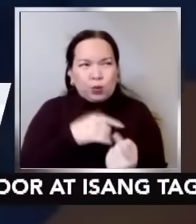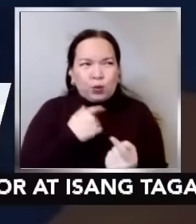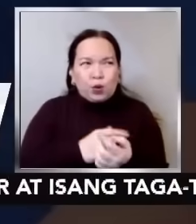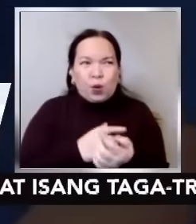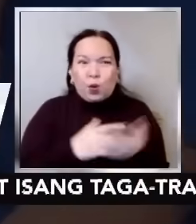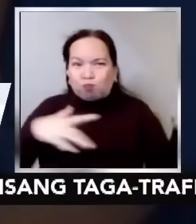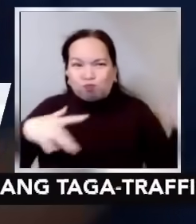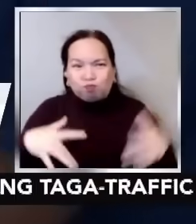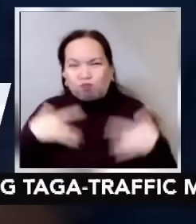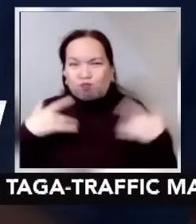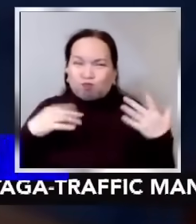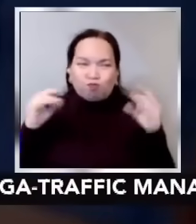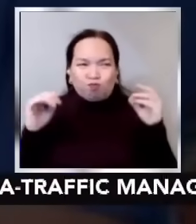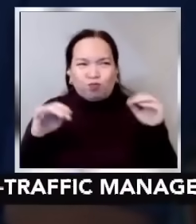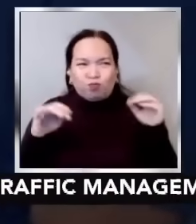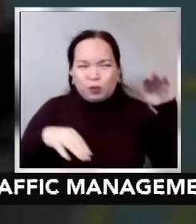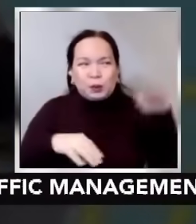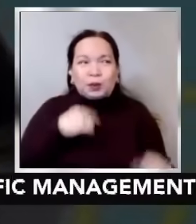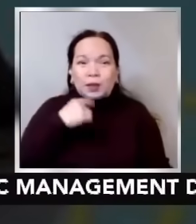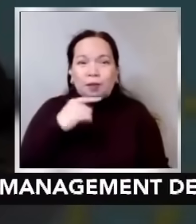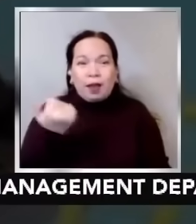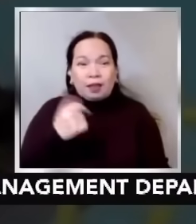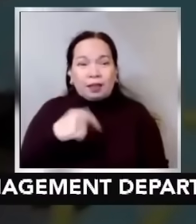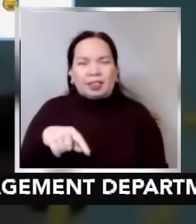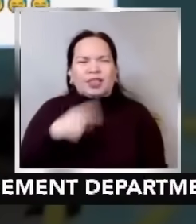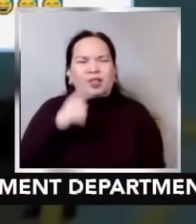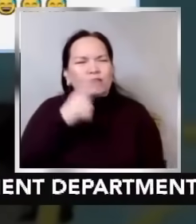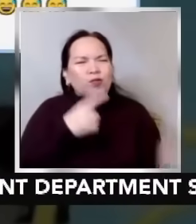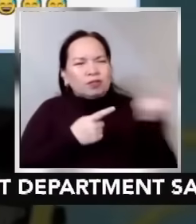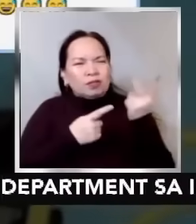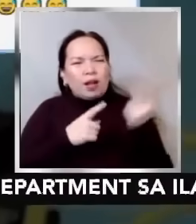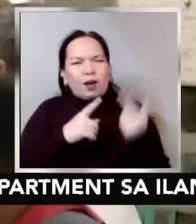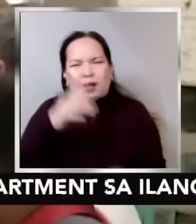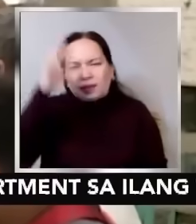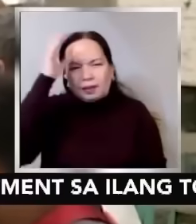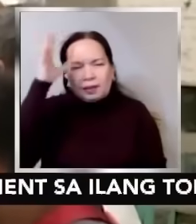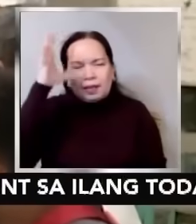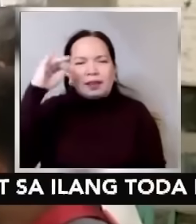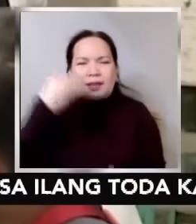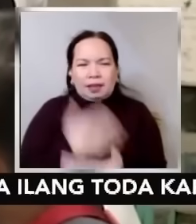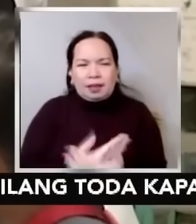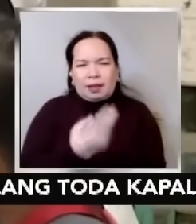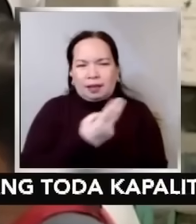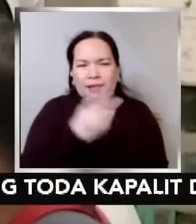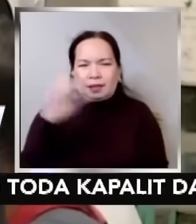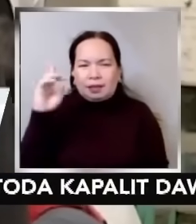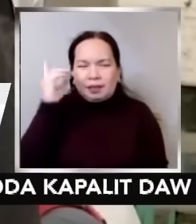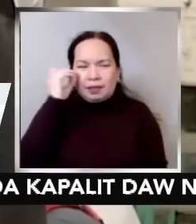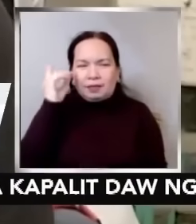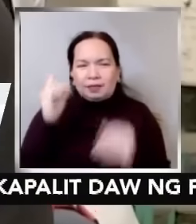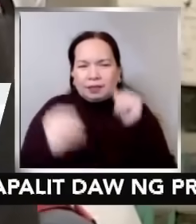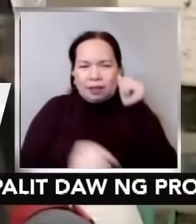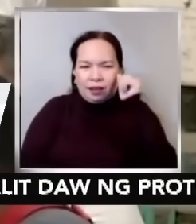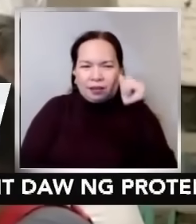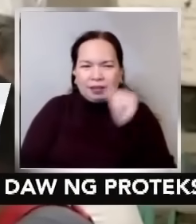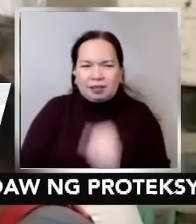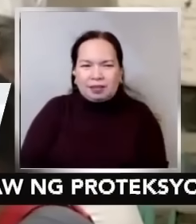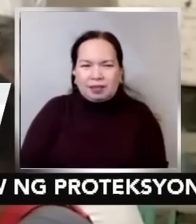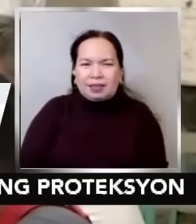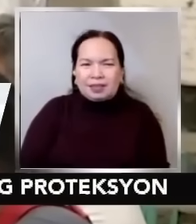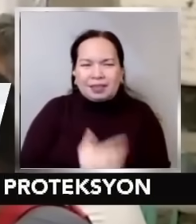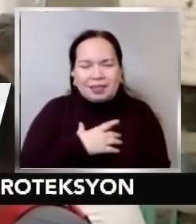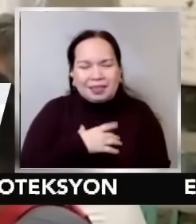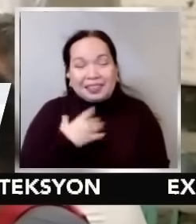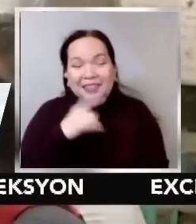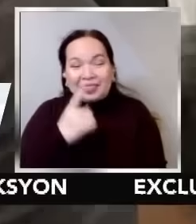Biro nga ng ilang netizens para raw mag-ama sina David and Argus. Pwede mo na daw siyang anak. Yun nga eh, parang practice